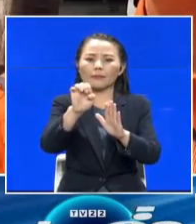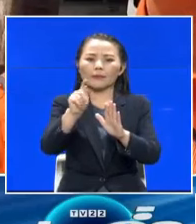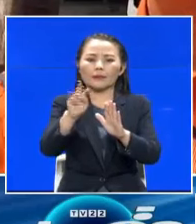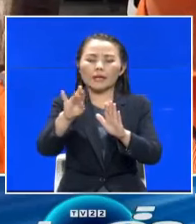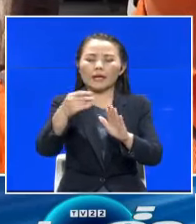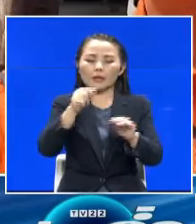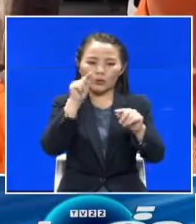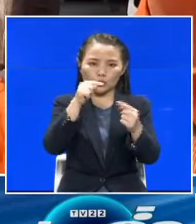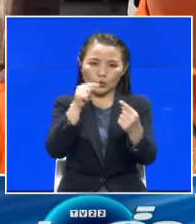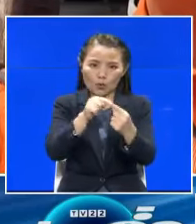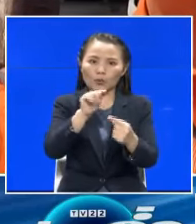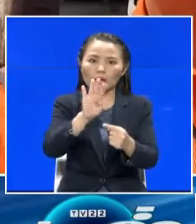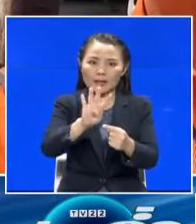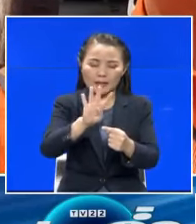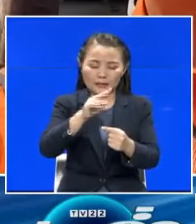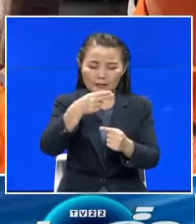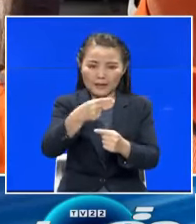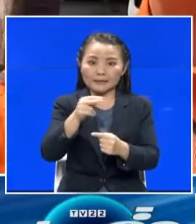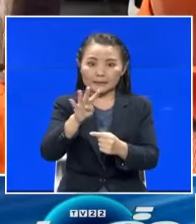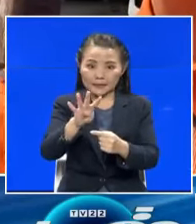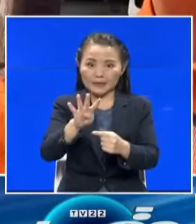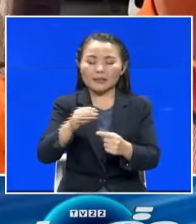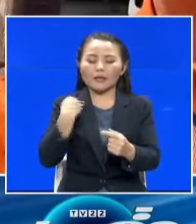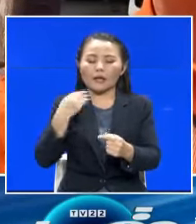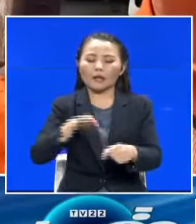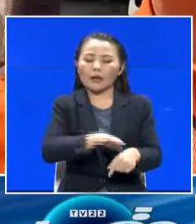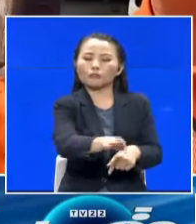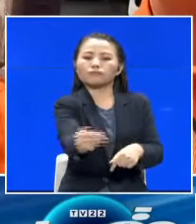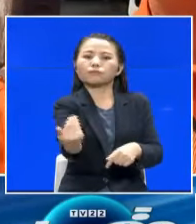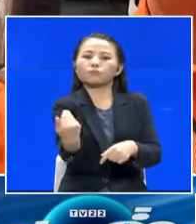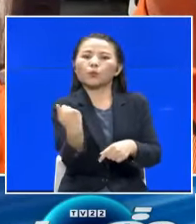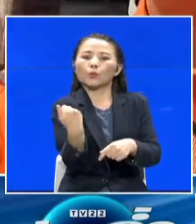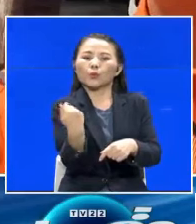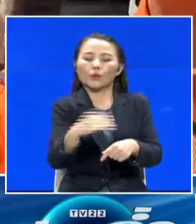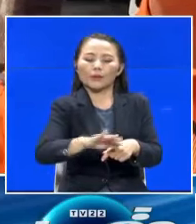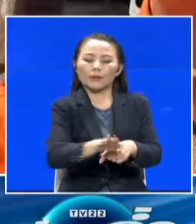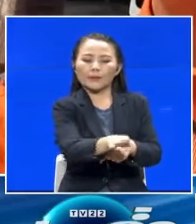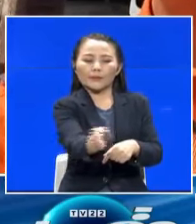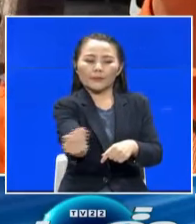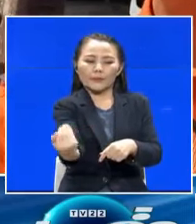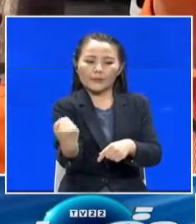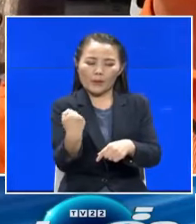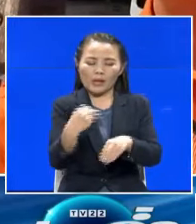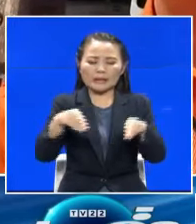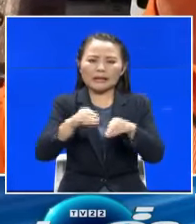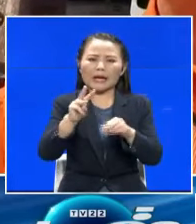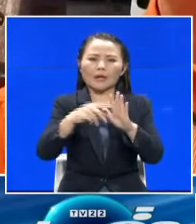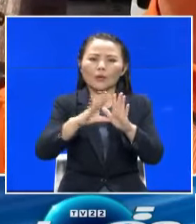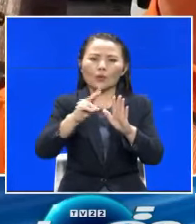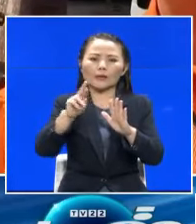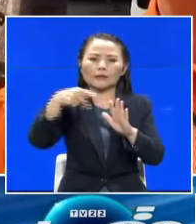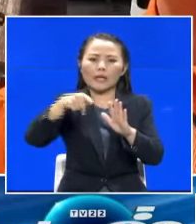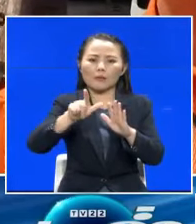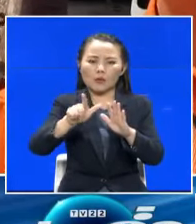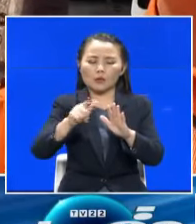4แล้วก็มาหักยูเทิร์นขึ้นเกาะกลางตรงทางที่จะเลี้ยวเข้าวัชรพลแล้วก็ไปพลิกคว่ำ